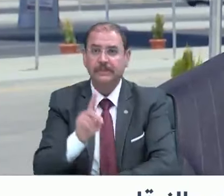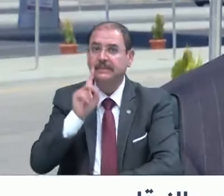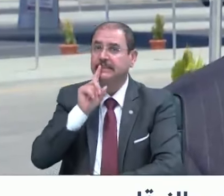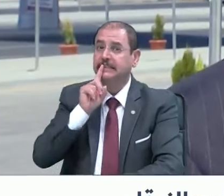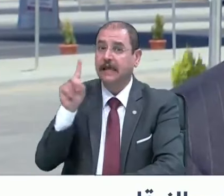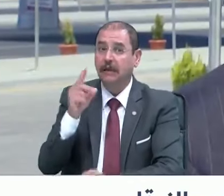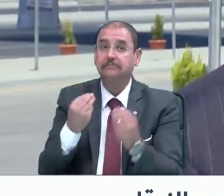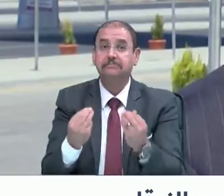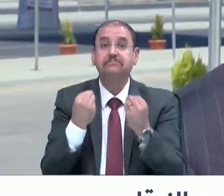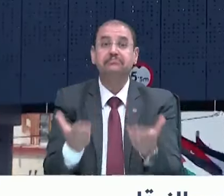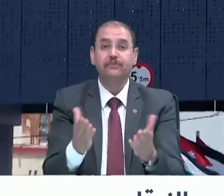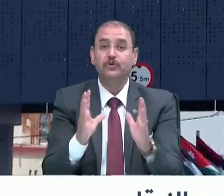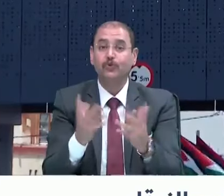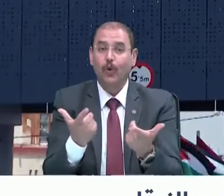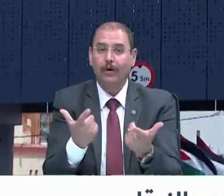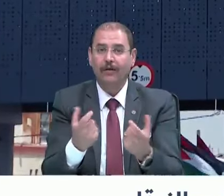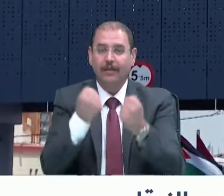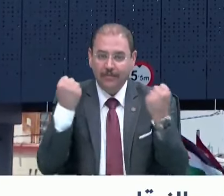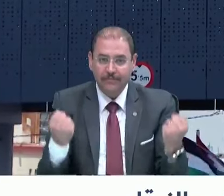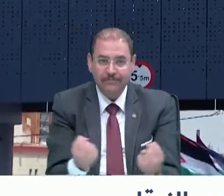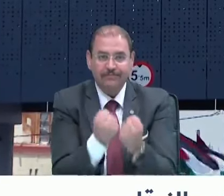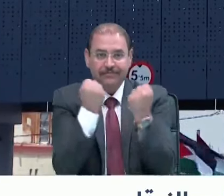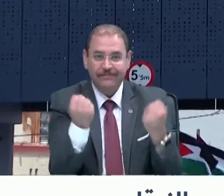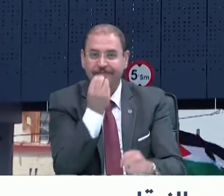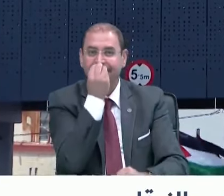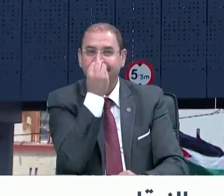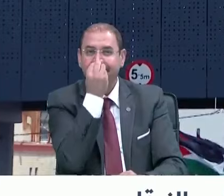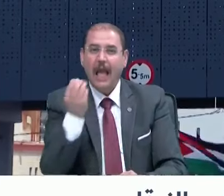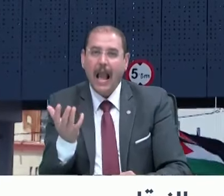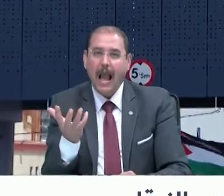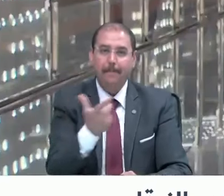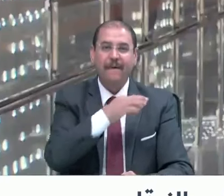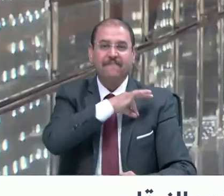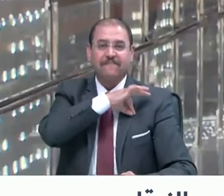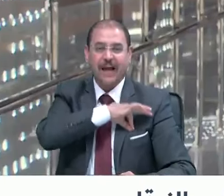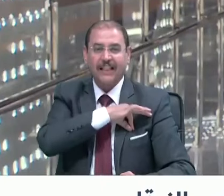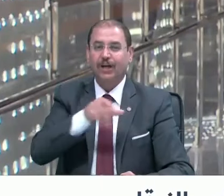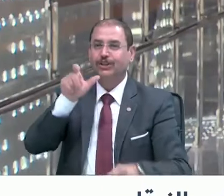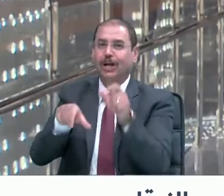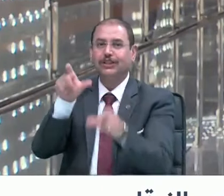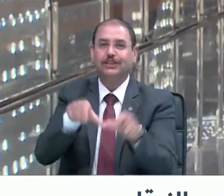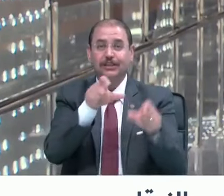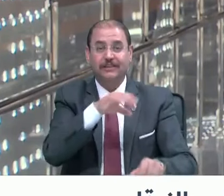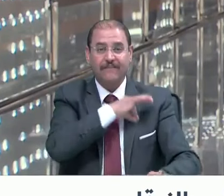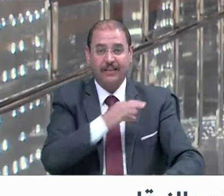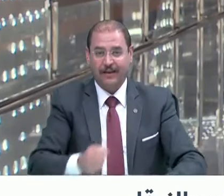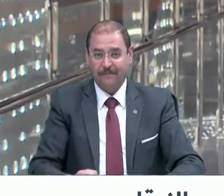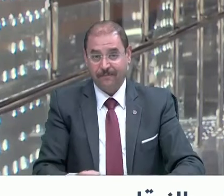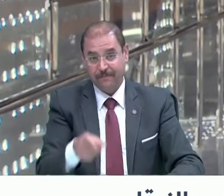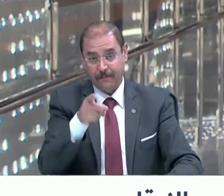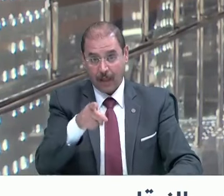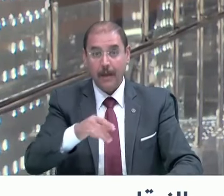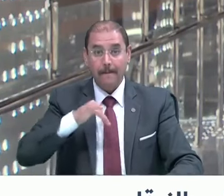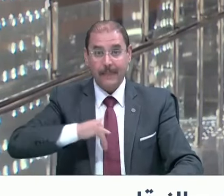التجريبي من أمانة عمان راح يتم تقييم التجربة ومدى المستفيدين من هذا الـ المشروع. نتطلع ونعمل حاليًا على استكمال